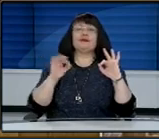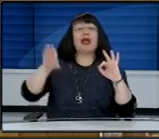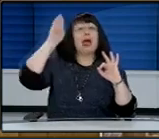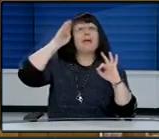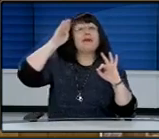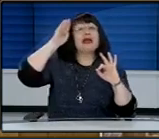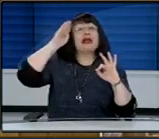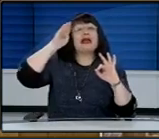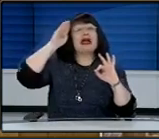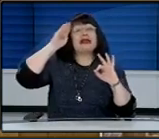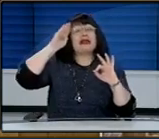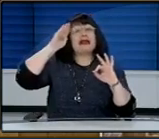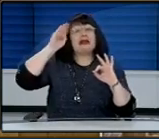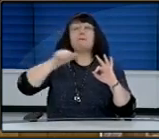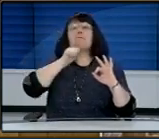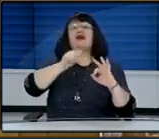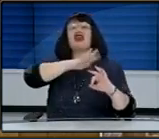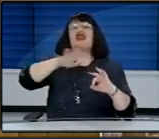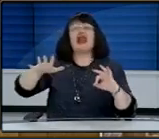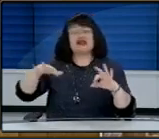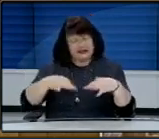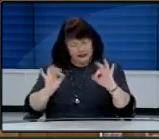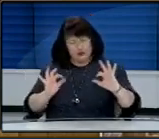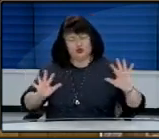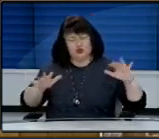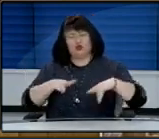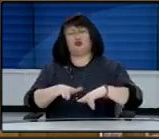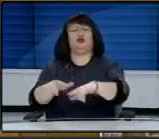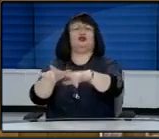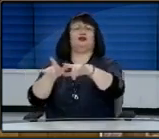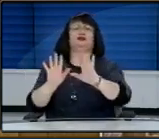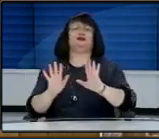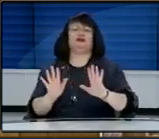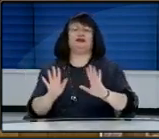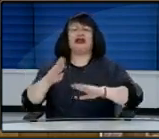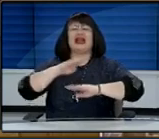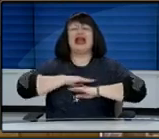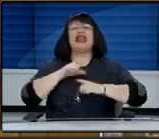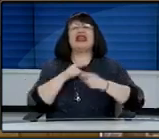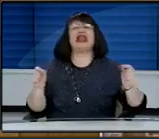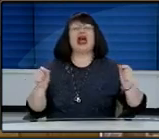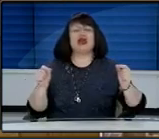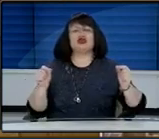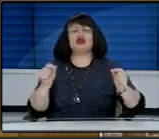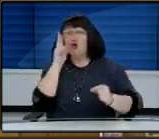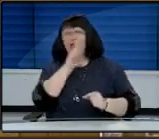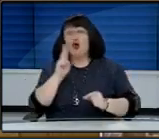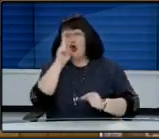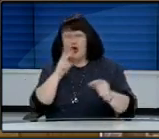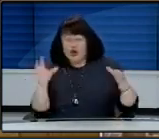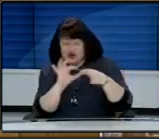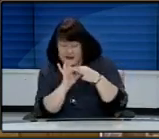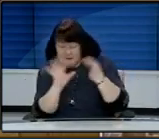αμερικανικές επιχειρήσεις στη Μαύρη Θάλασσα εν μέσω της φοδρότερης νατορωσικής κρίσης των τελευταίων